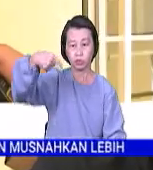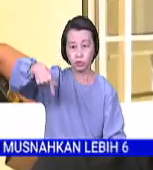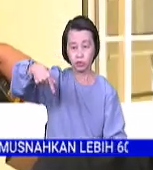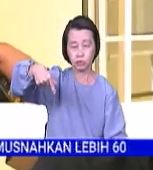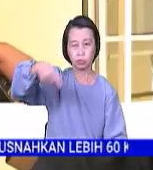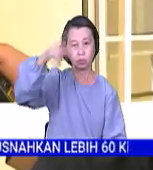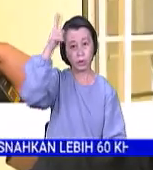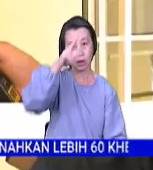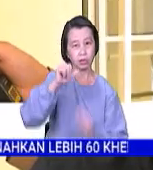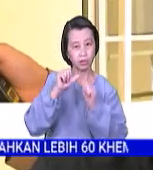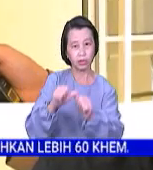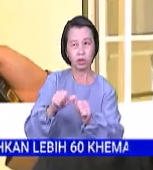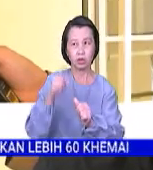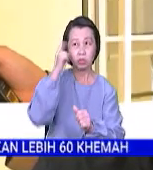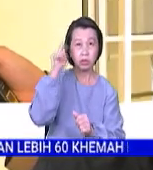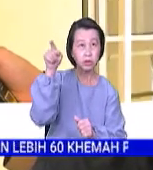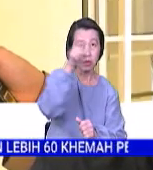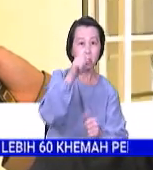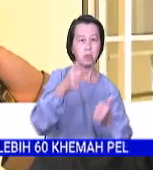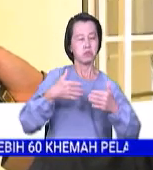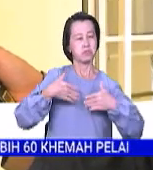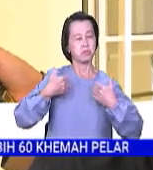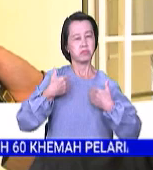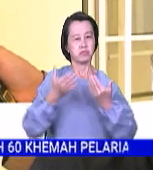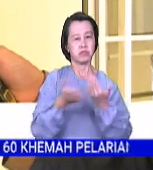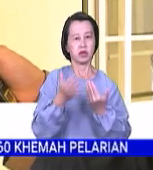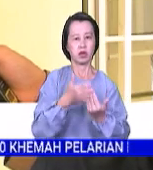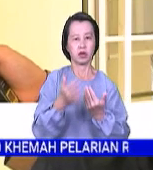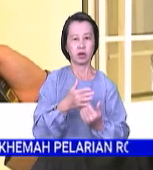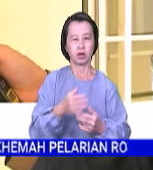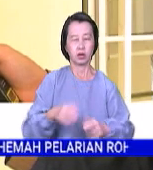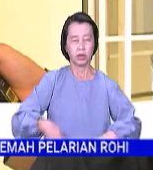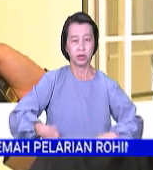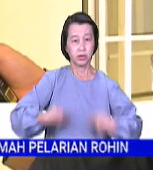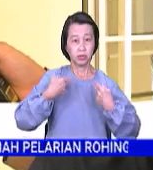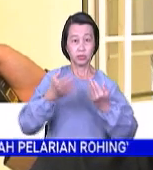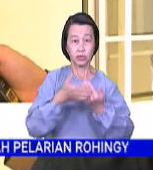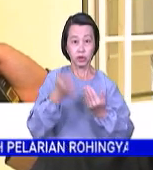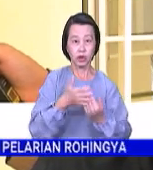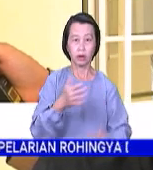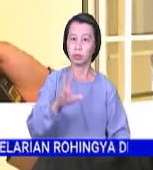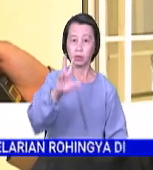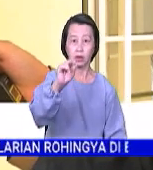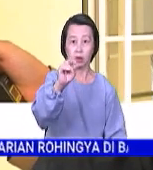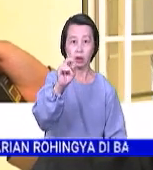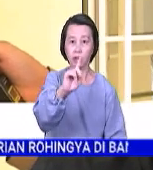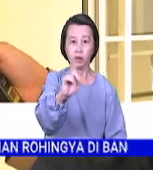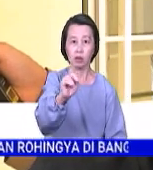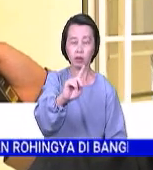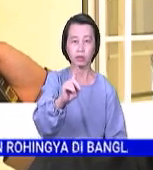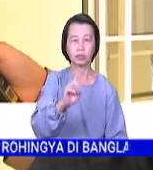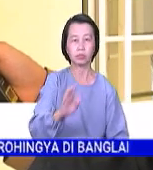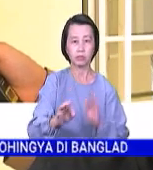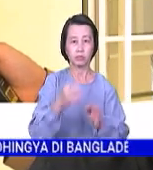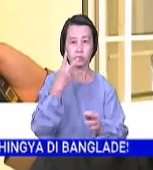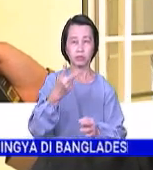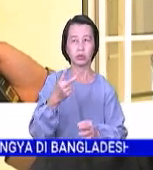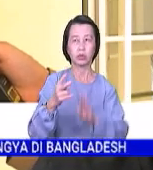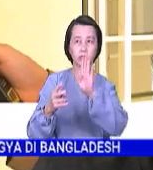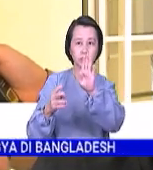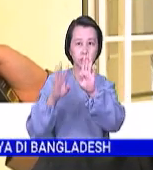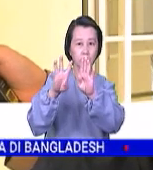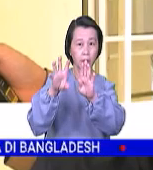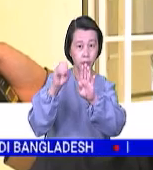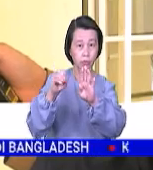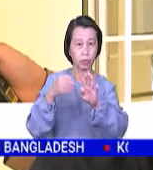yang memang senang. Tidak. Sebenarnya ada yang mereka di bawah apa kita panggil kalau tu